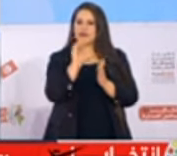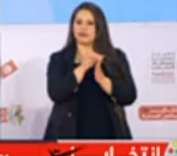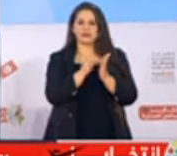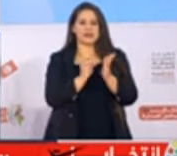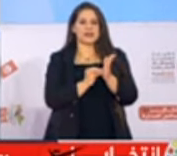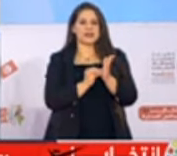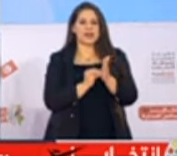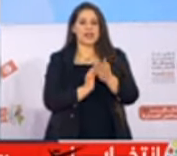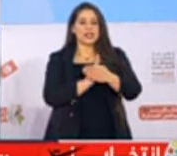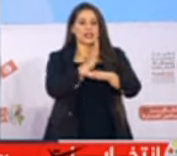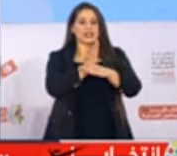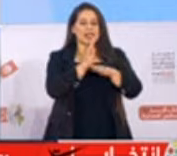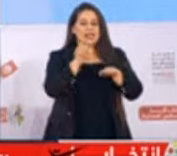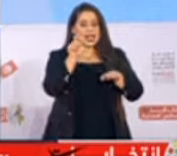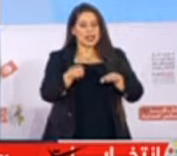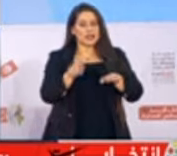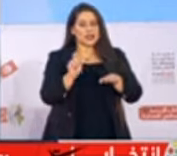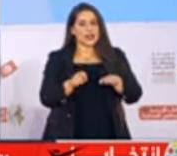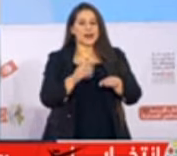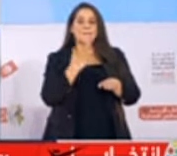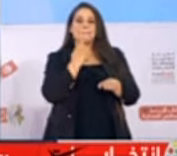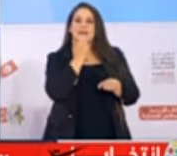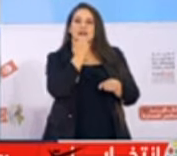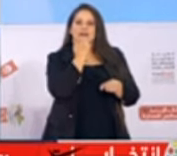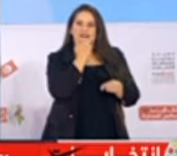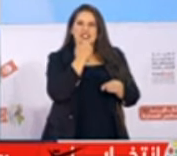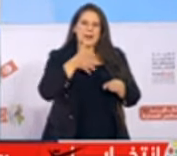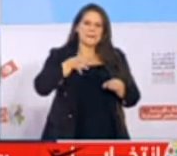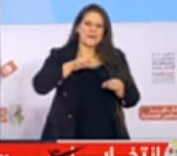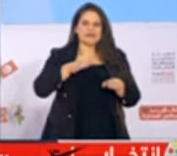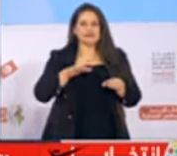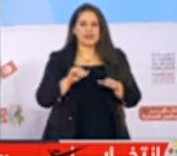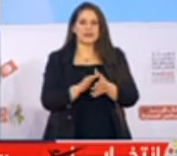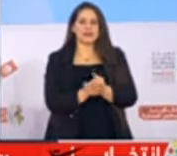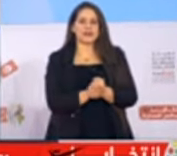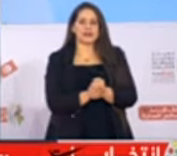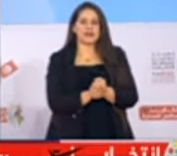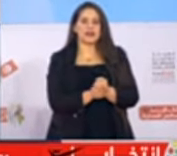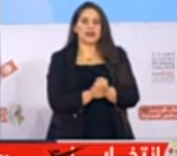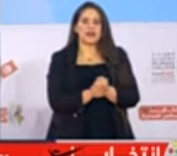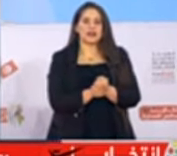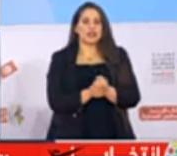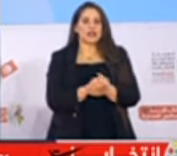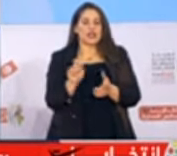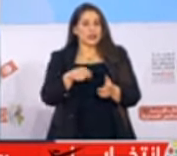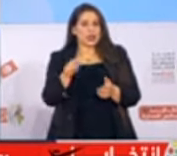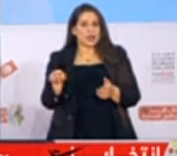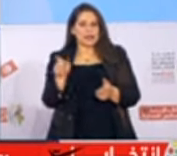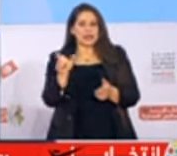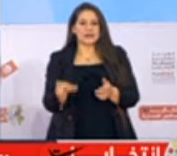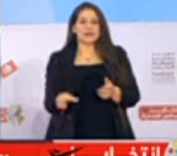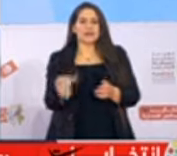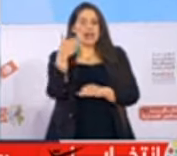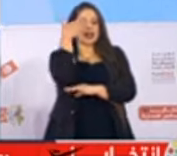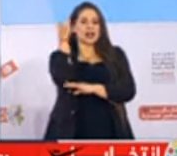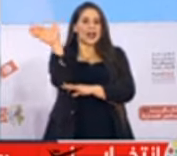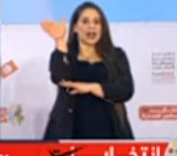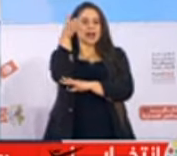إلى شبهات جرائم، معناها هم عملوا حاجات بسيطة، أفعال بسيطة، مثلا استعمال العلم شعار